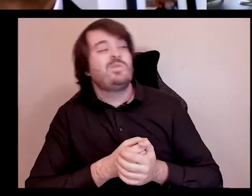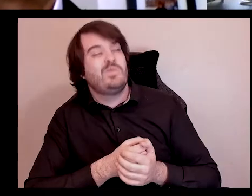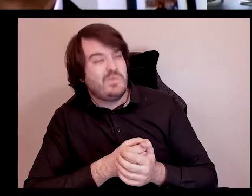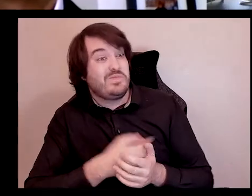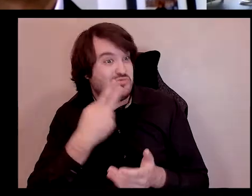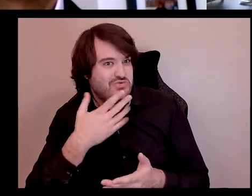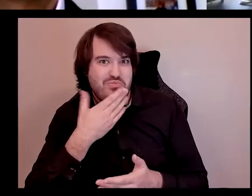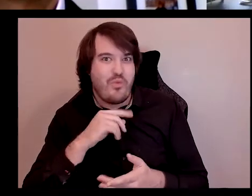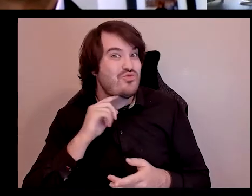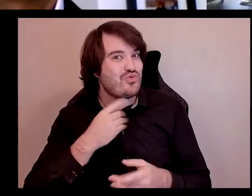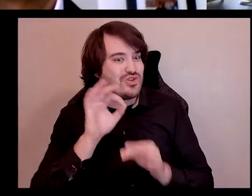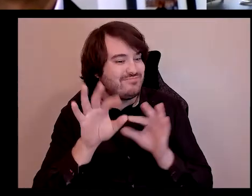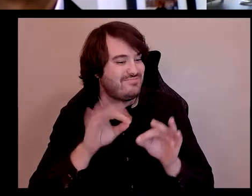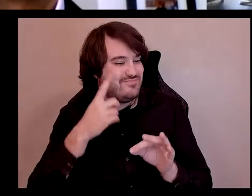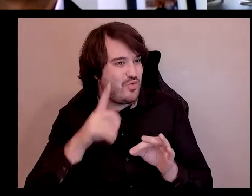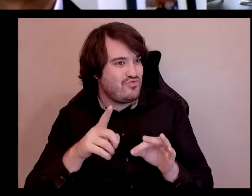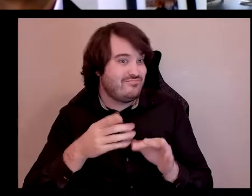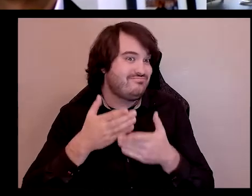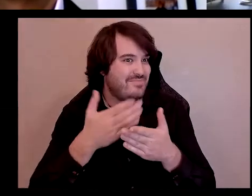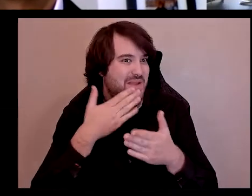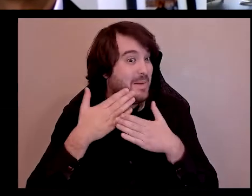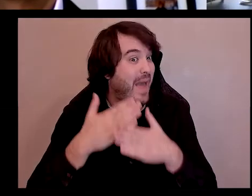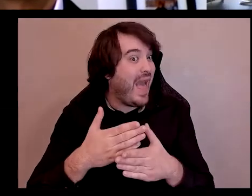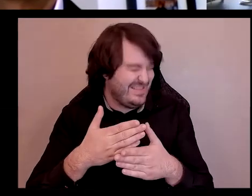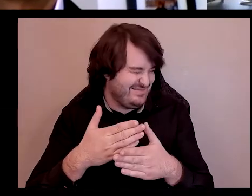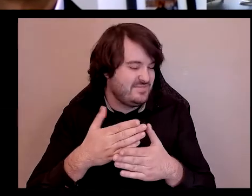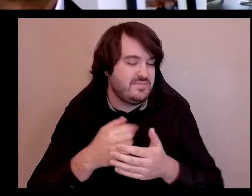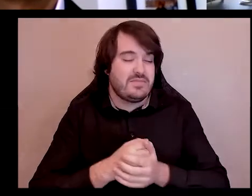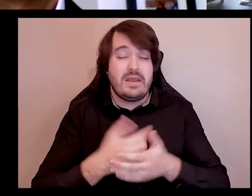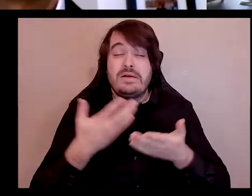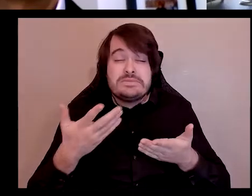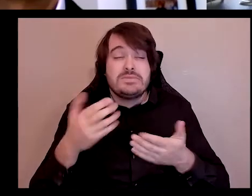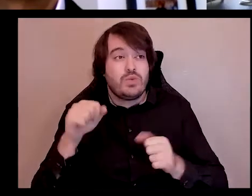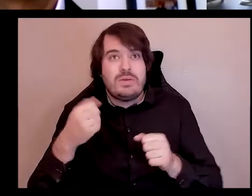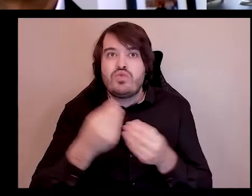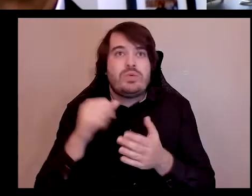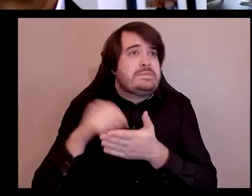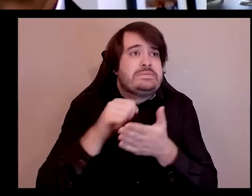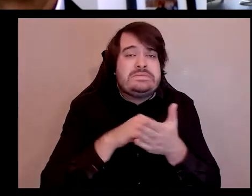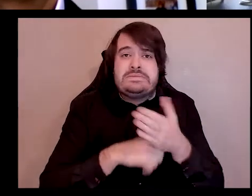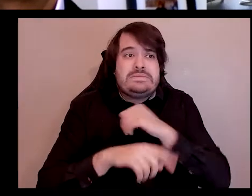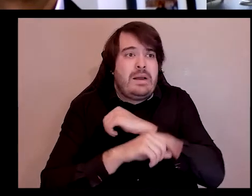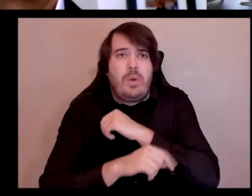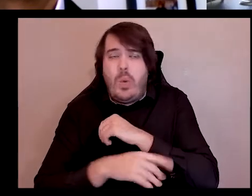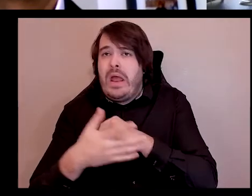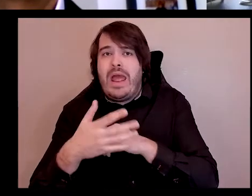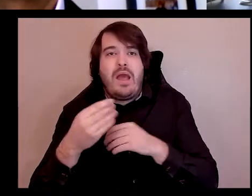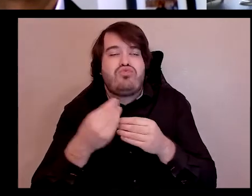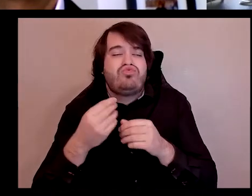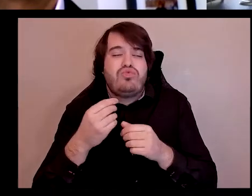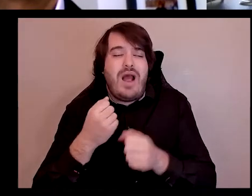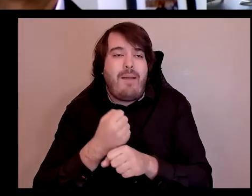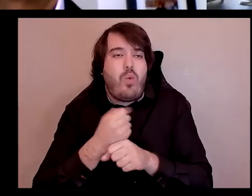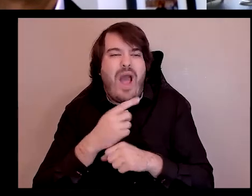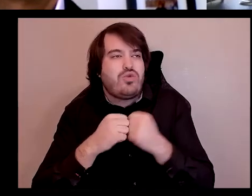d'emploi. Alors, je crois que vous avez entre les mains des trucs et des astuces pour bien vous préparer et qu'on